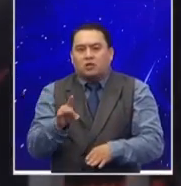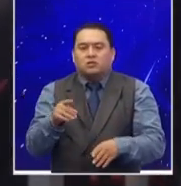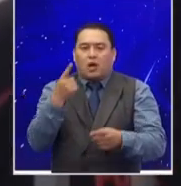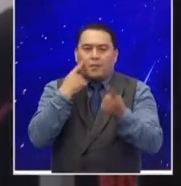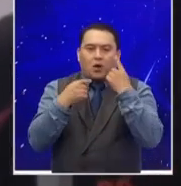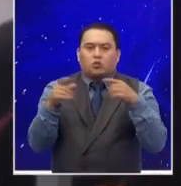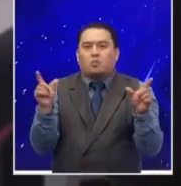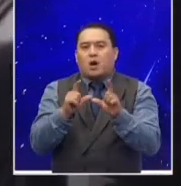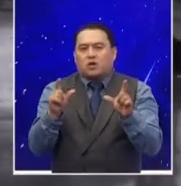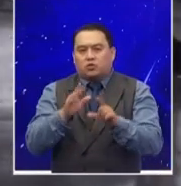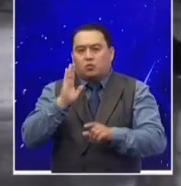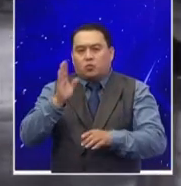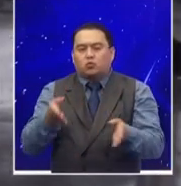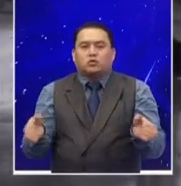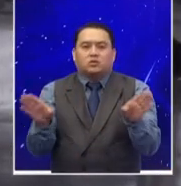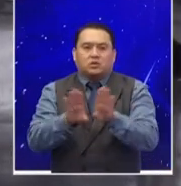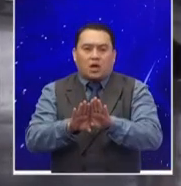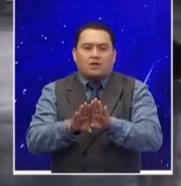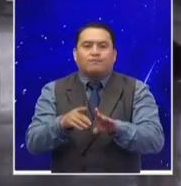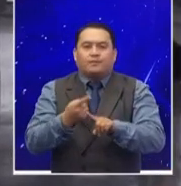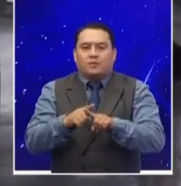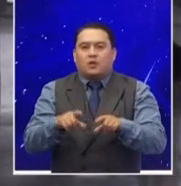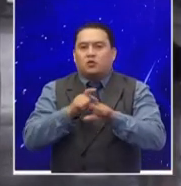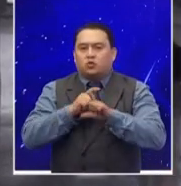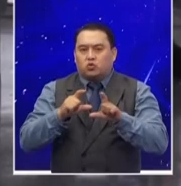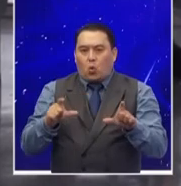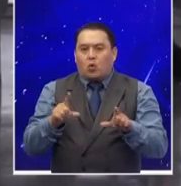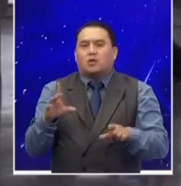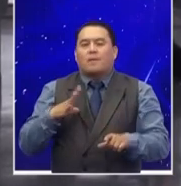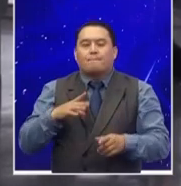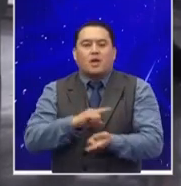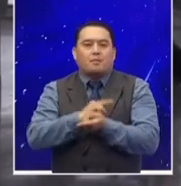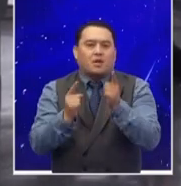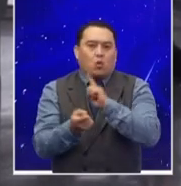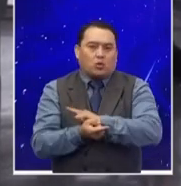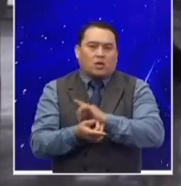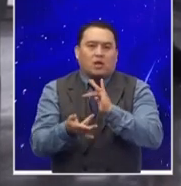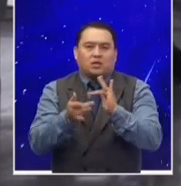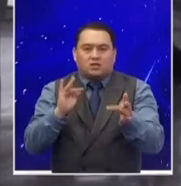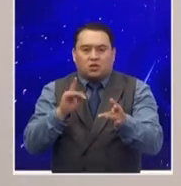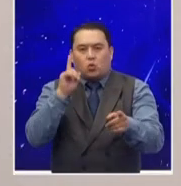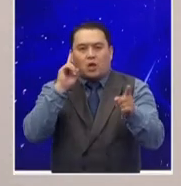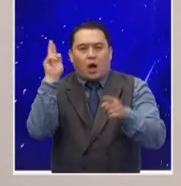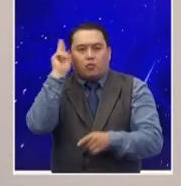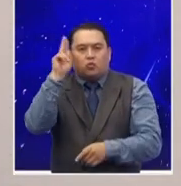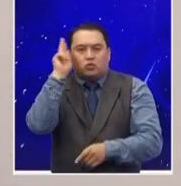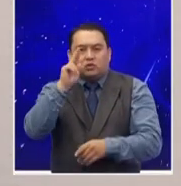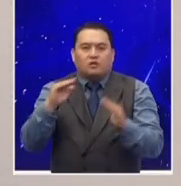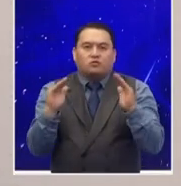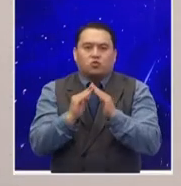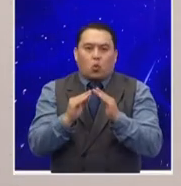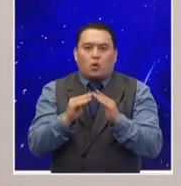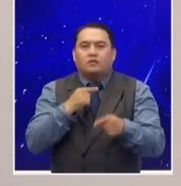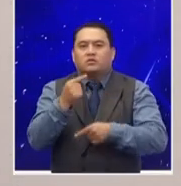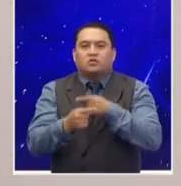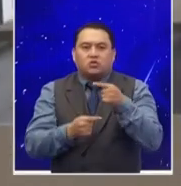салоны красоты и магазины, торгующие второстепенными товарами, а школы уже переходят на дистанционное обучение.